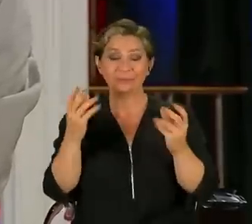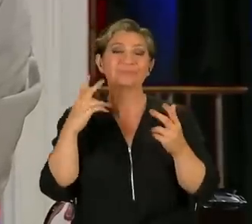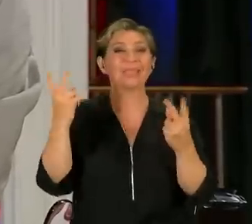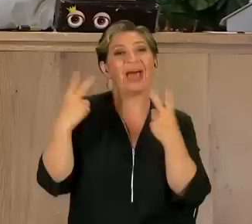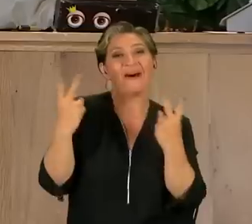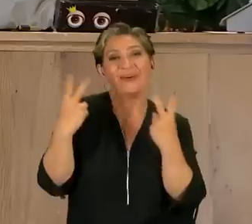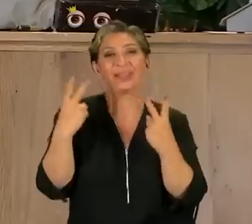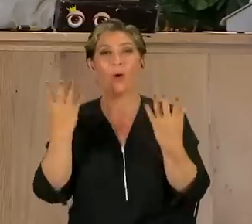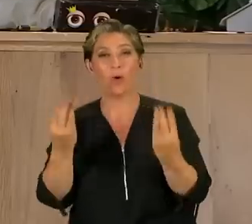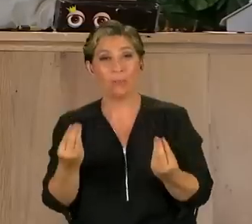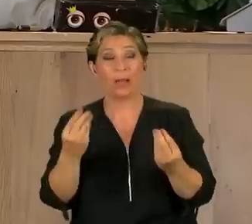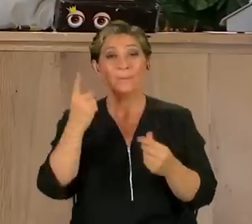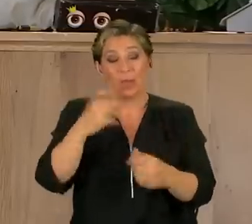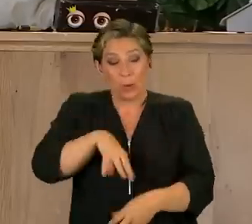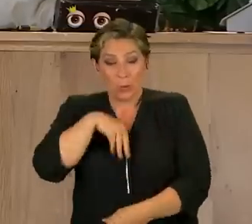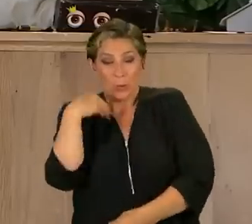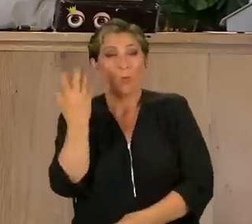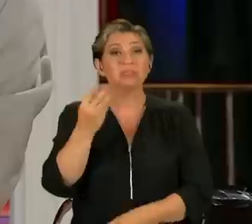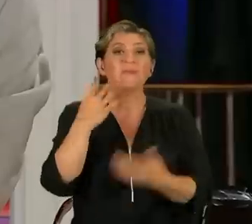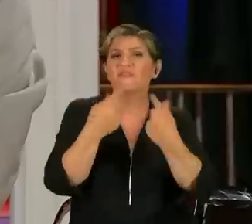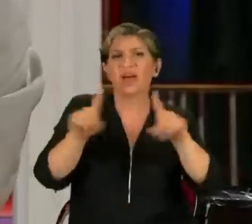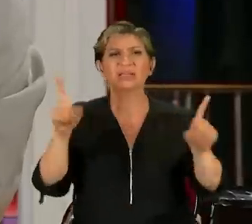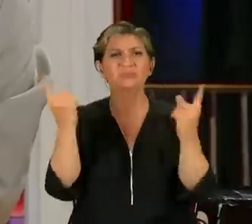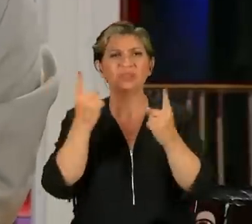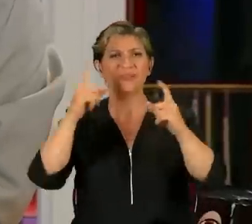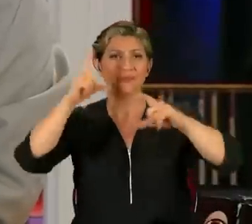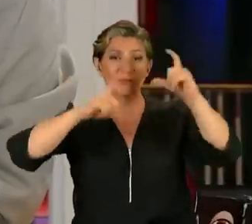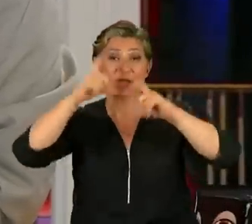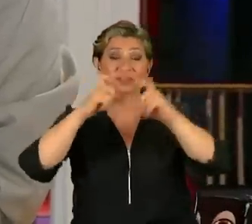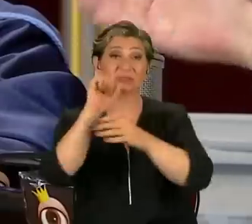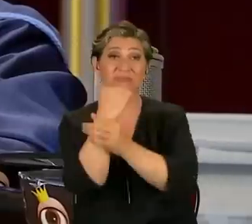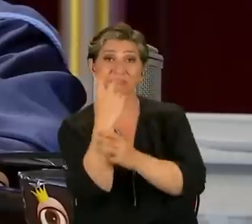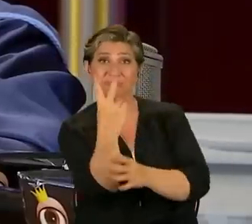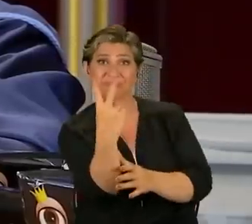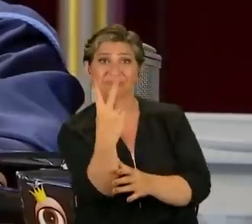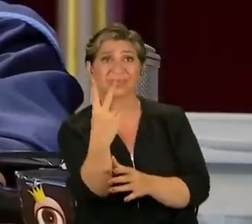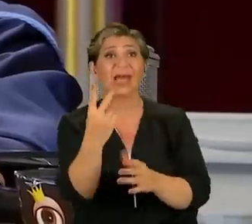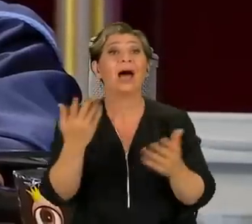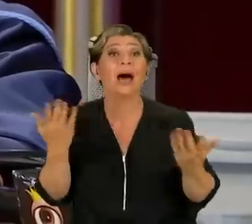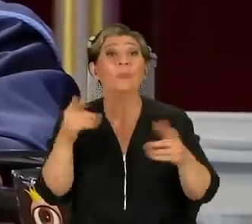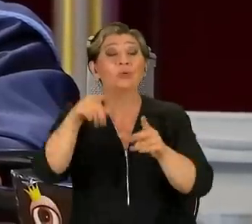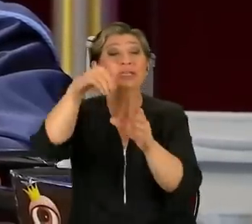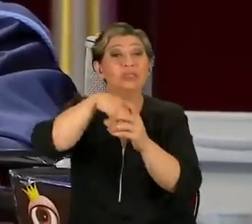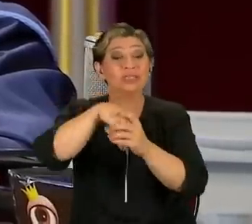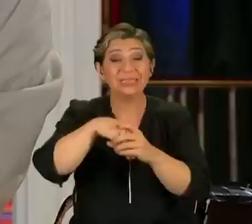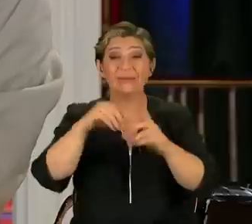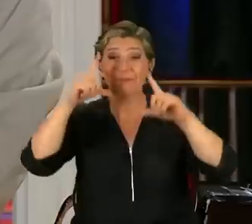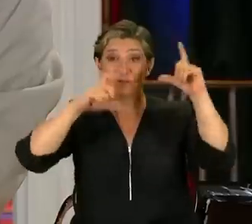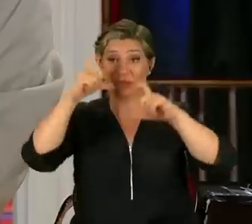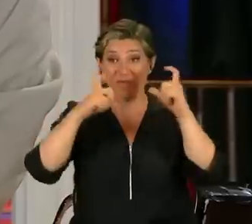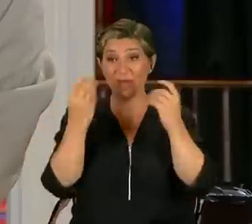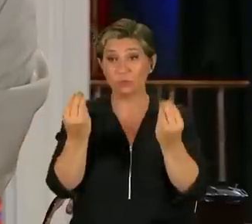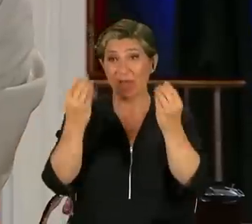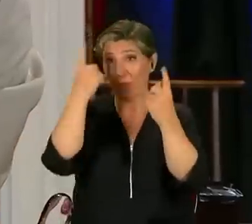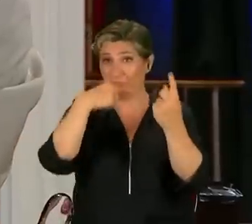alımlı, havalı bir ruhu olması başka bir şey. O fotoğrafçının çok başarısı. Aklısın. Ama bunun için fotoğraflarda güzel